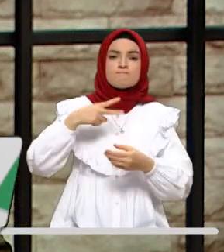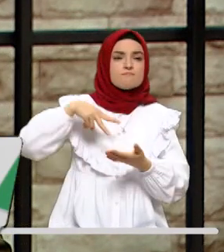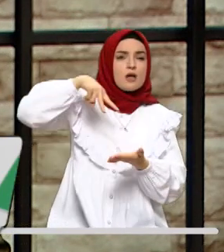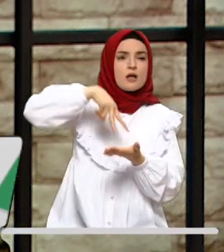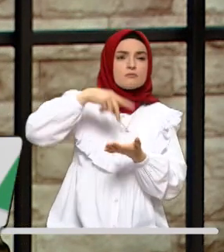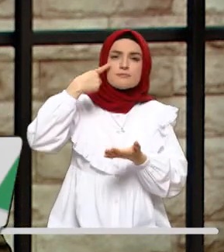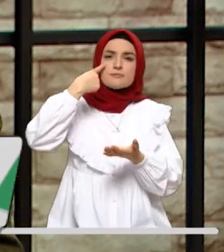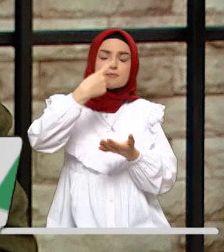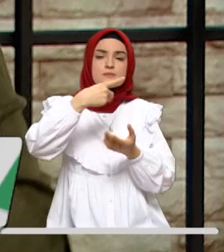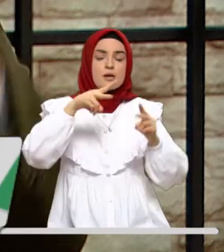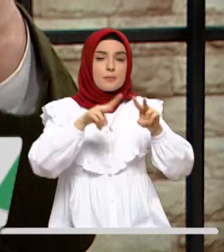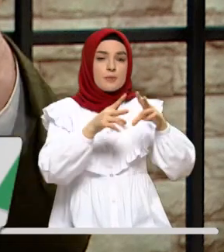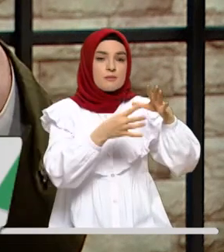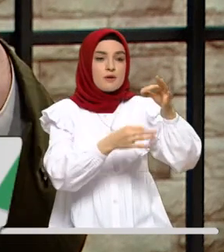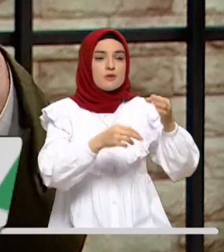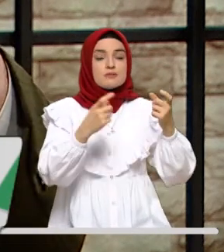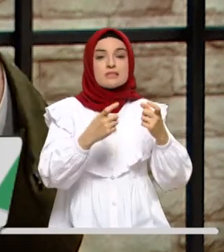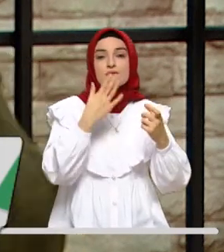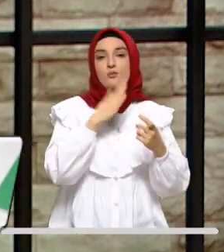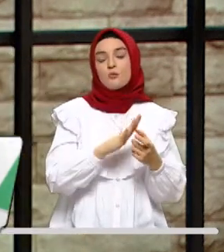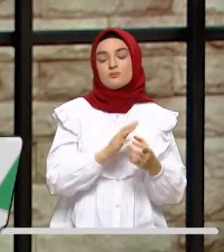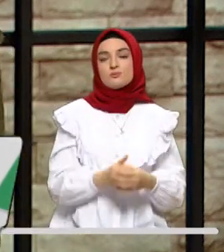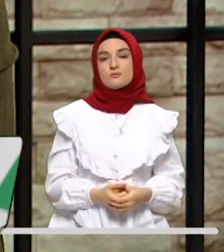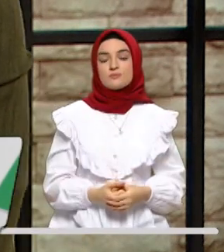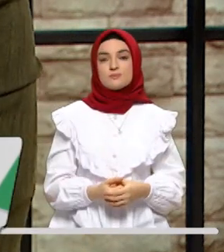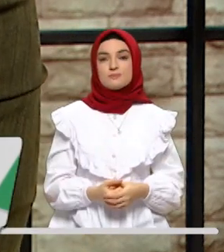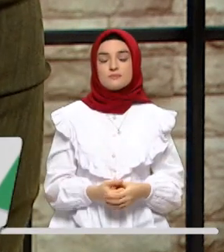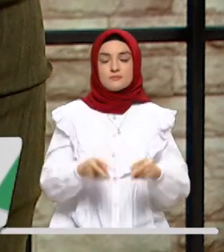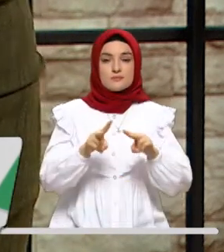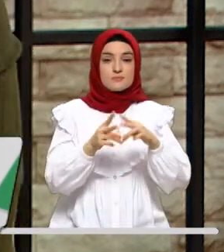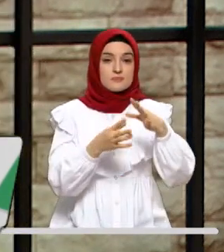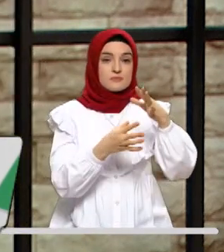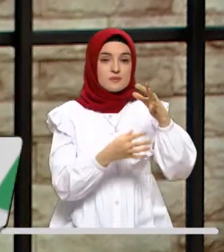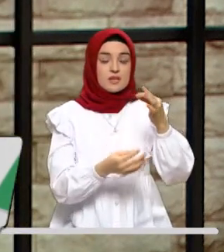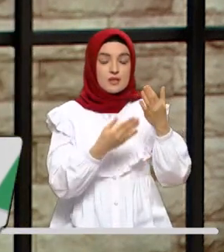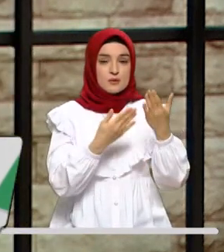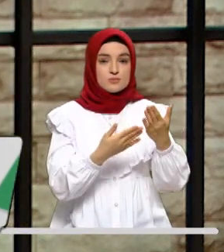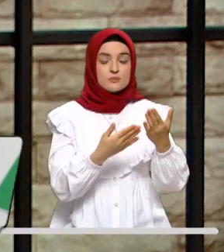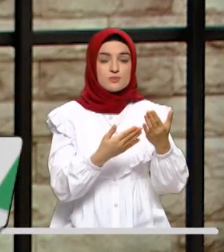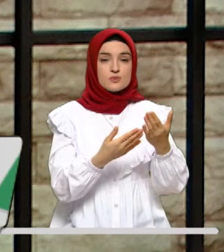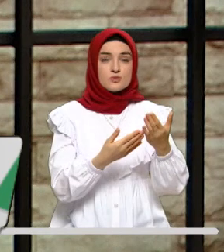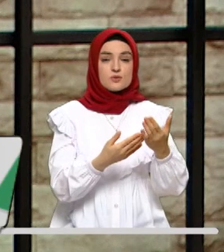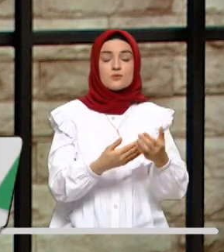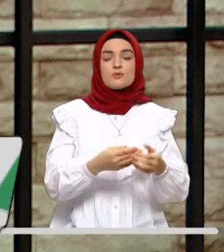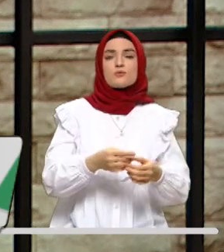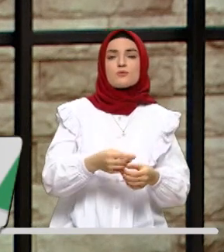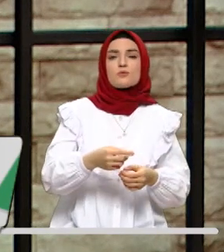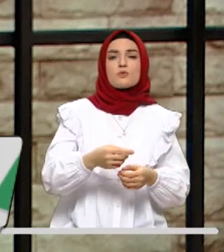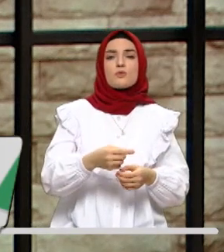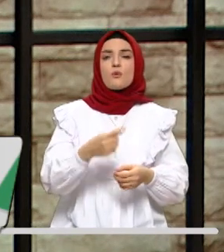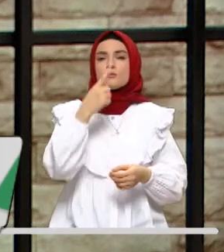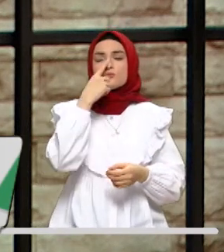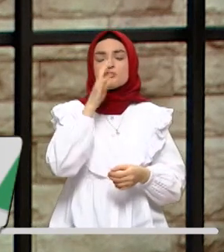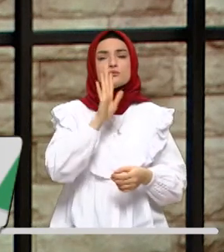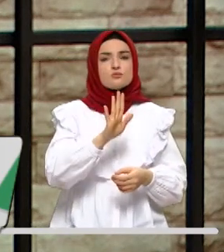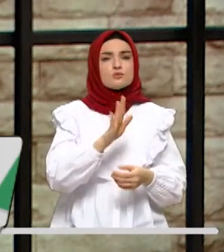ki Mehmet Akif yerinde yok. Mehmet Akif aynı zamanda Burdur mebusudur. Burdur milletvekilidir. Oradan